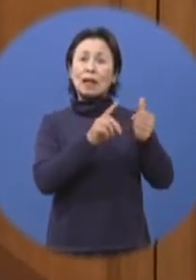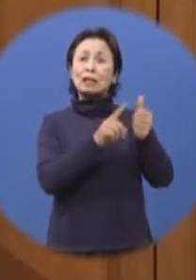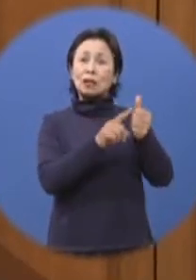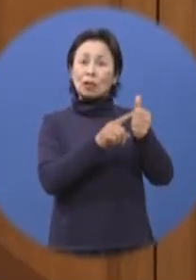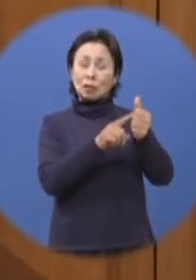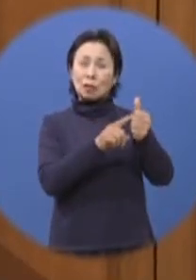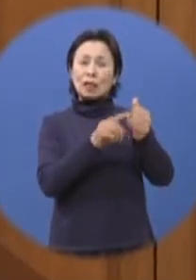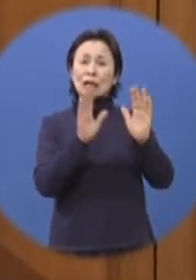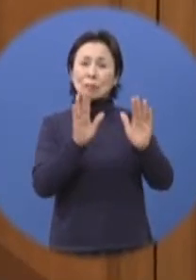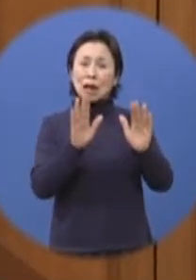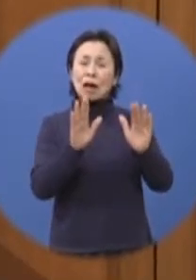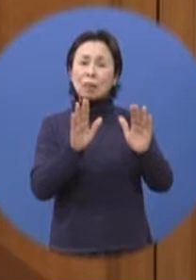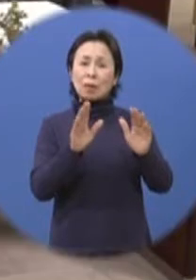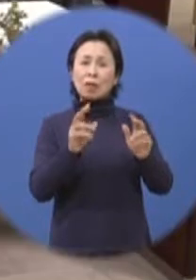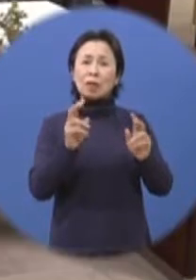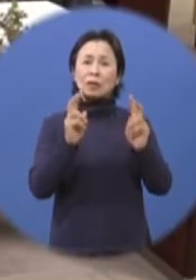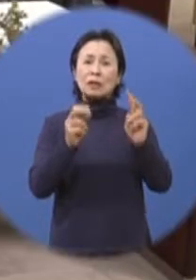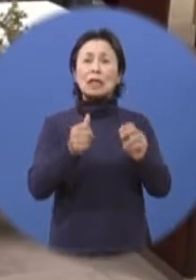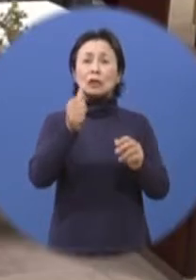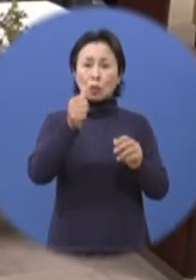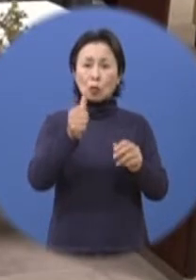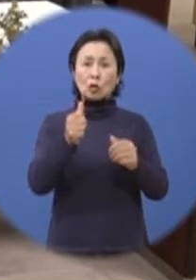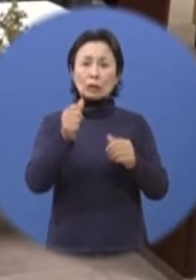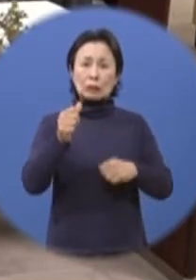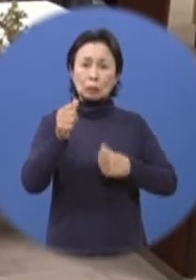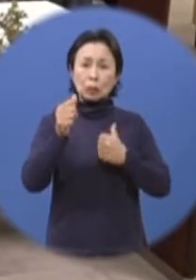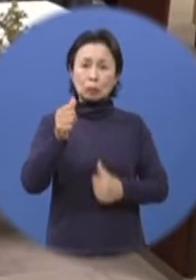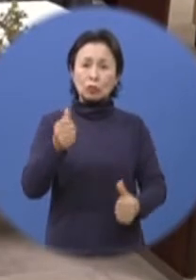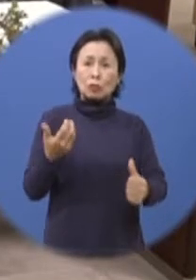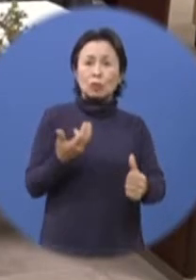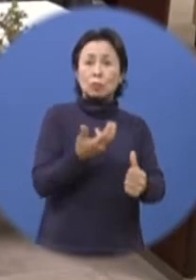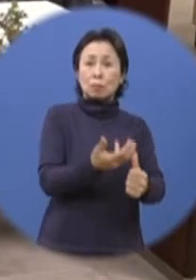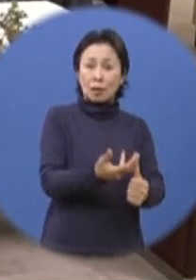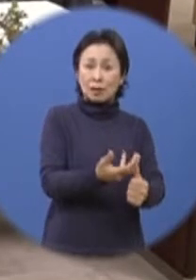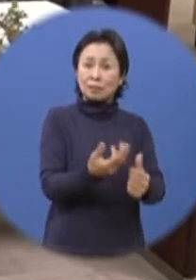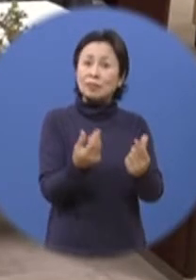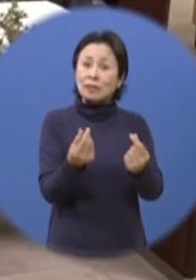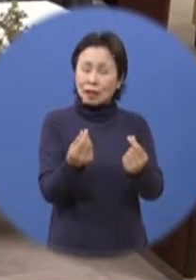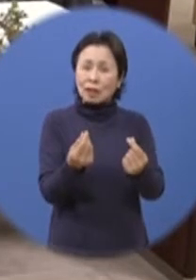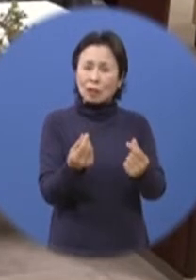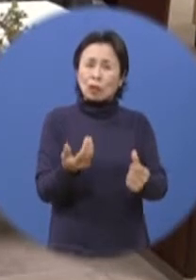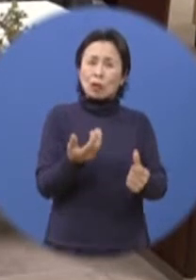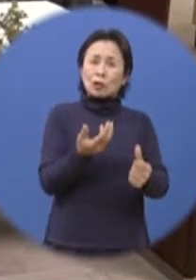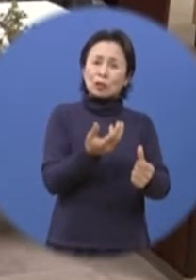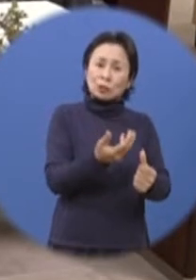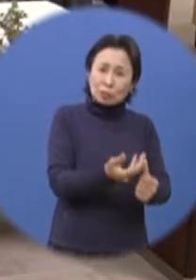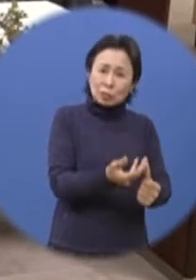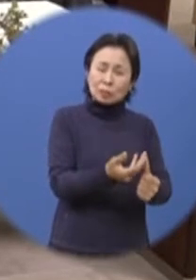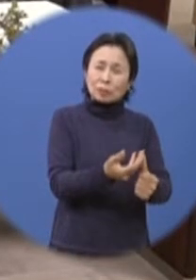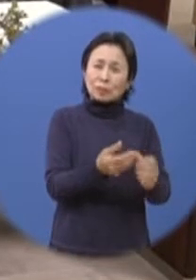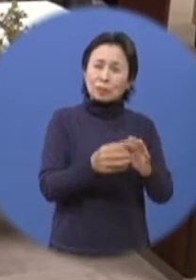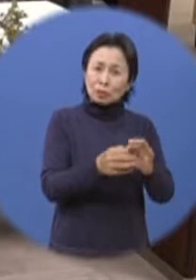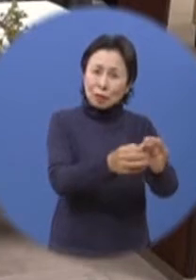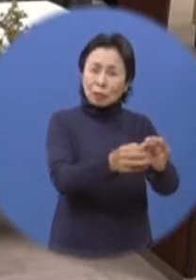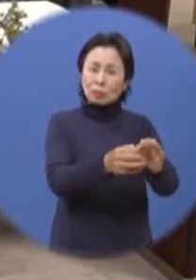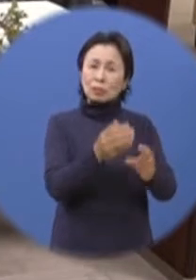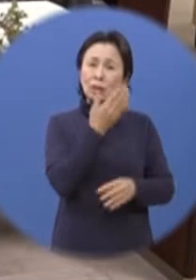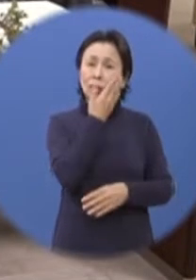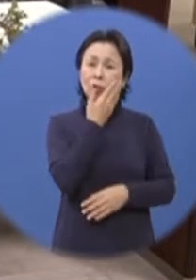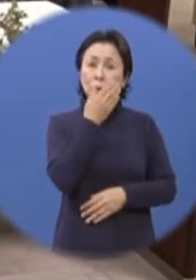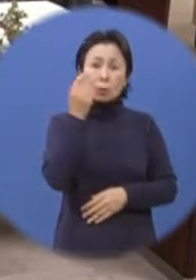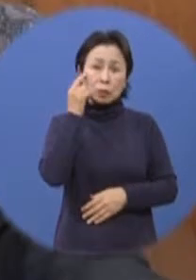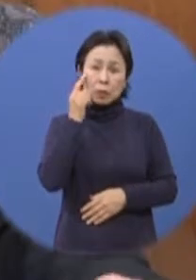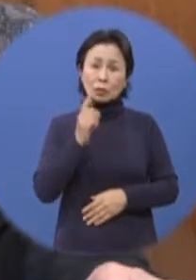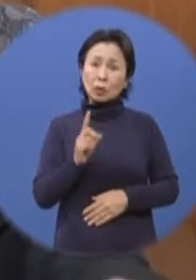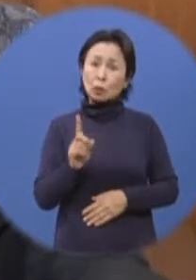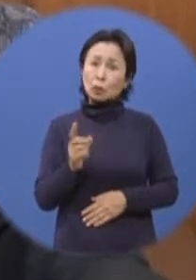にお水に夏はせるんですよね小径ということをすごく大切だと思うんですけどもどんなことが大切だと考え